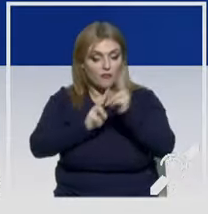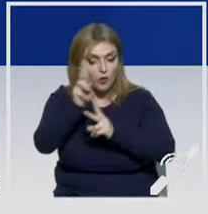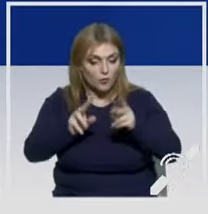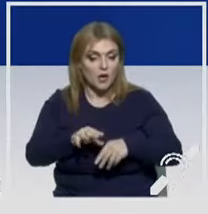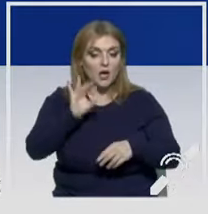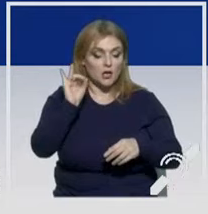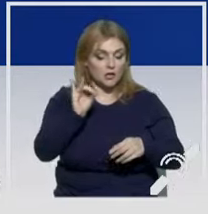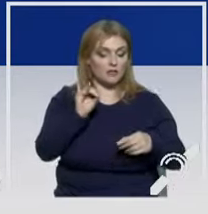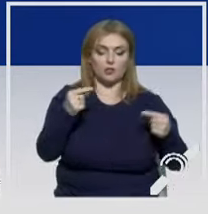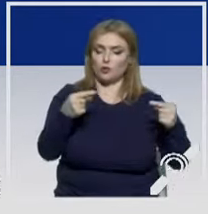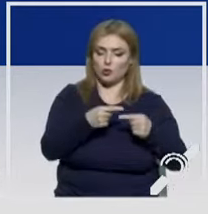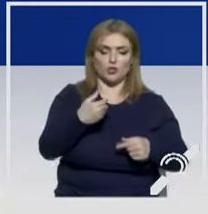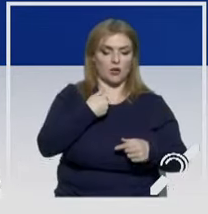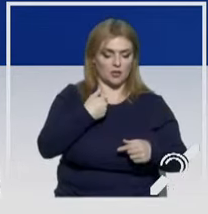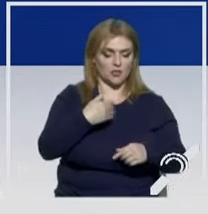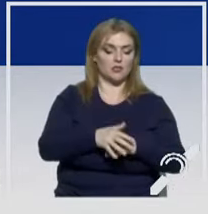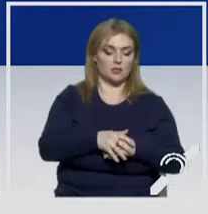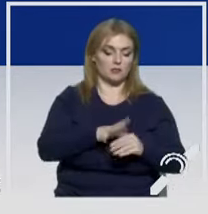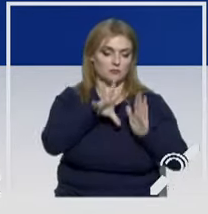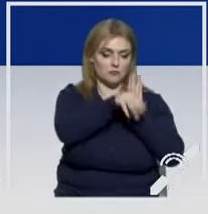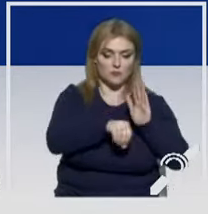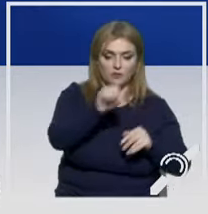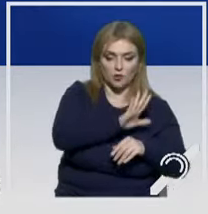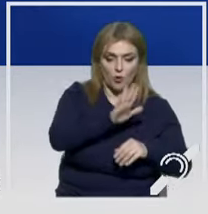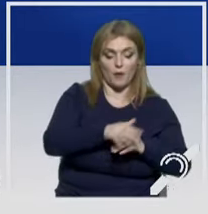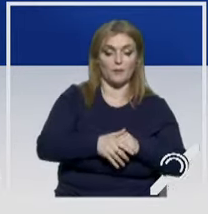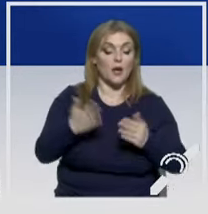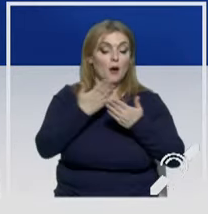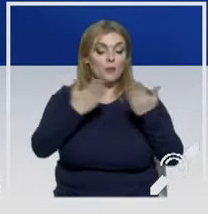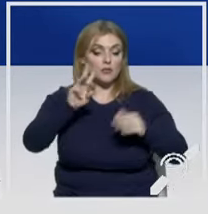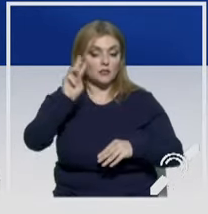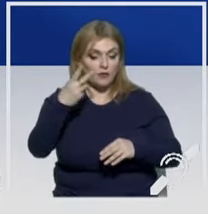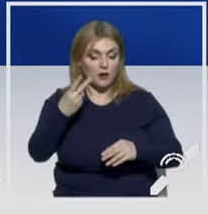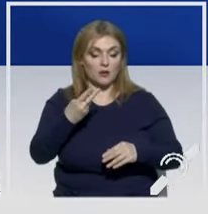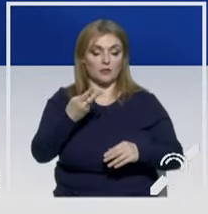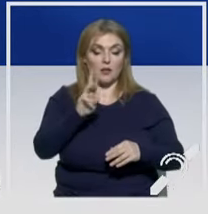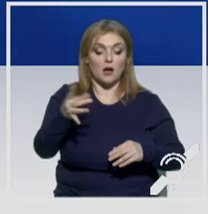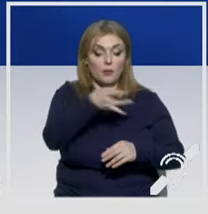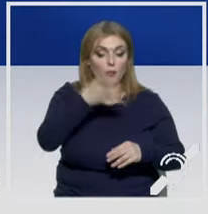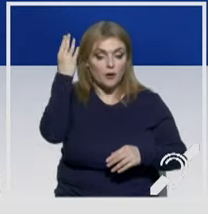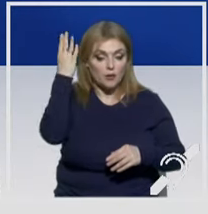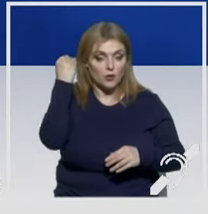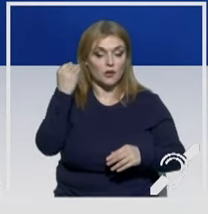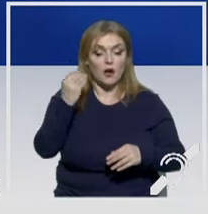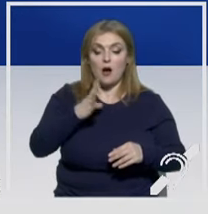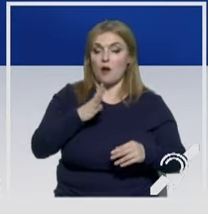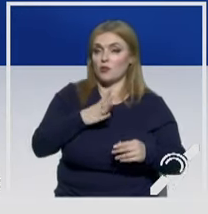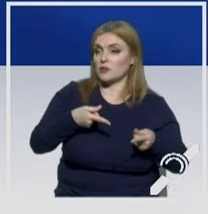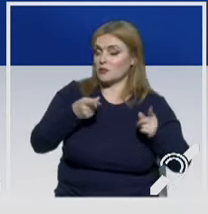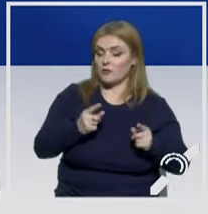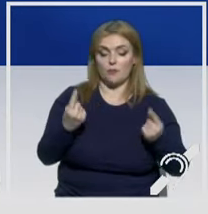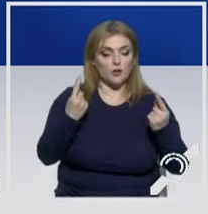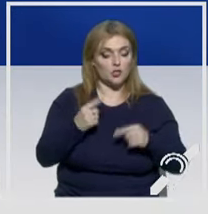este ferm ancorată în parcursul său european. Ultimii doi ani au fost pentru Republica Moldova o mare